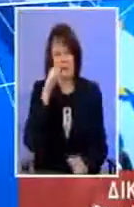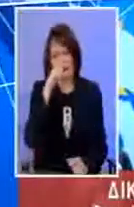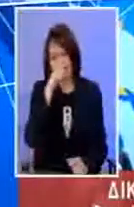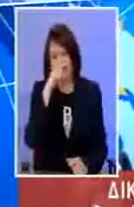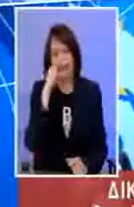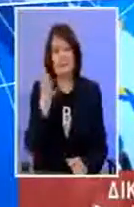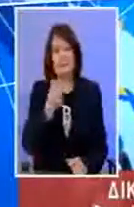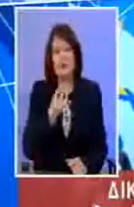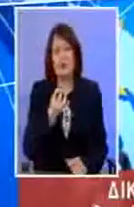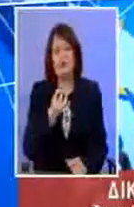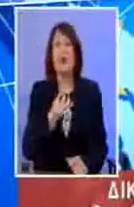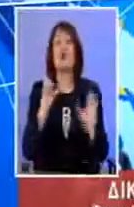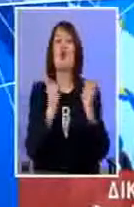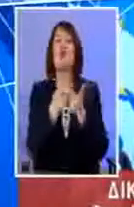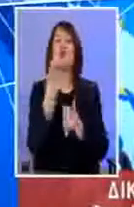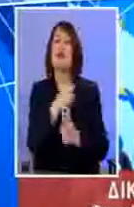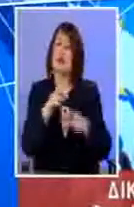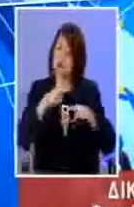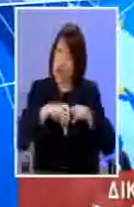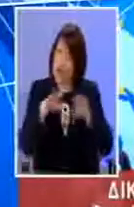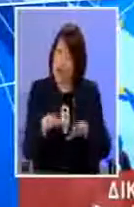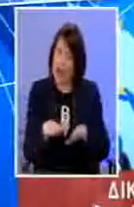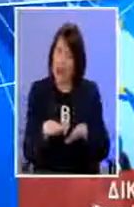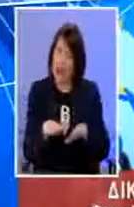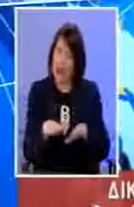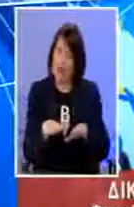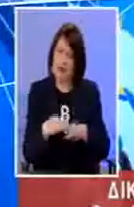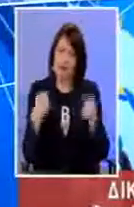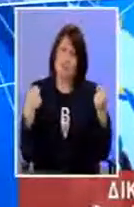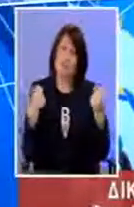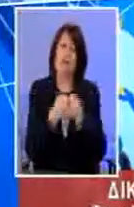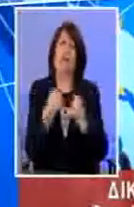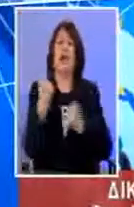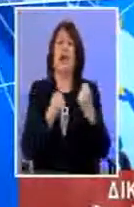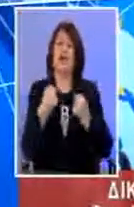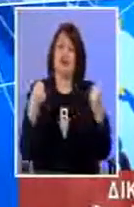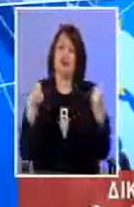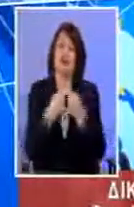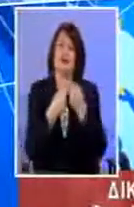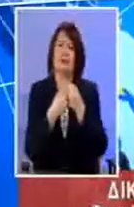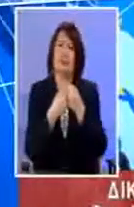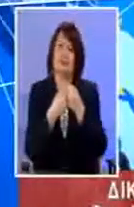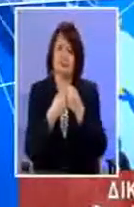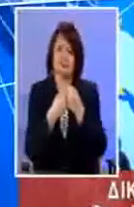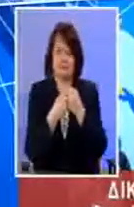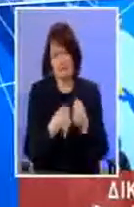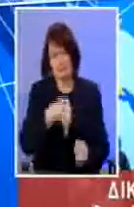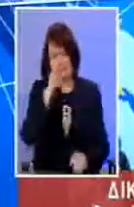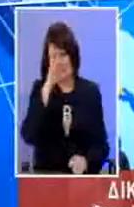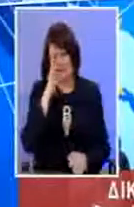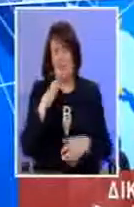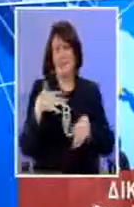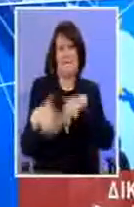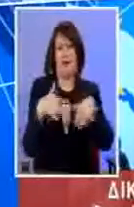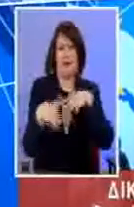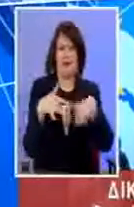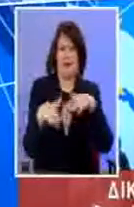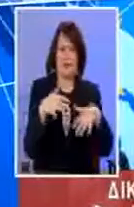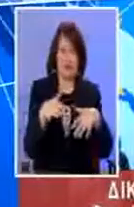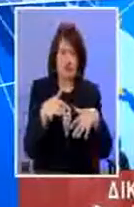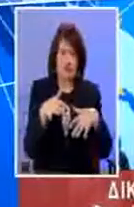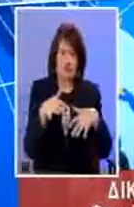μου είπε ότι η οικογένειά του ήταν στην Ελλάδα, ότι έπαθε ένα τροχαίο ατύχημα και έμεινε έτσι και ότι διάλεξε για